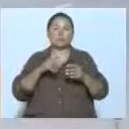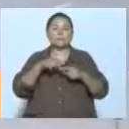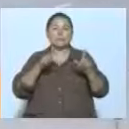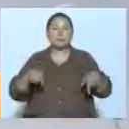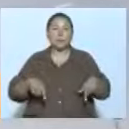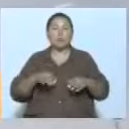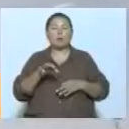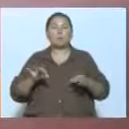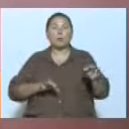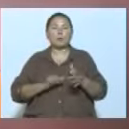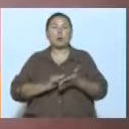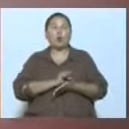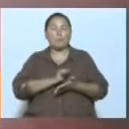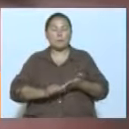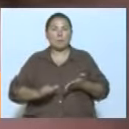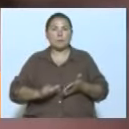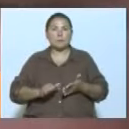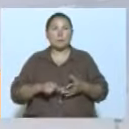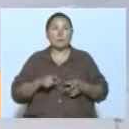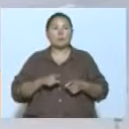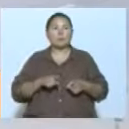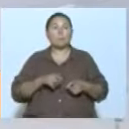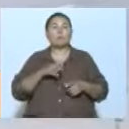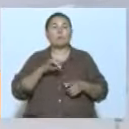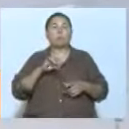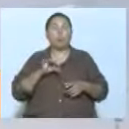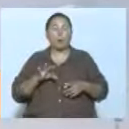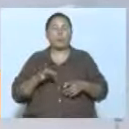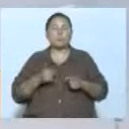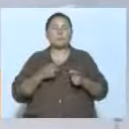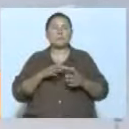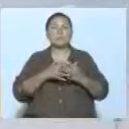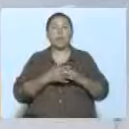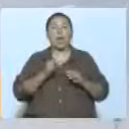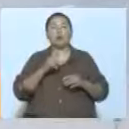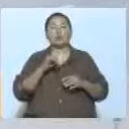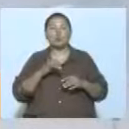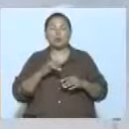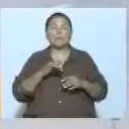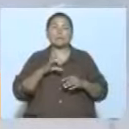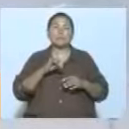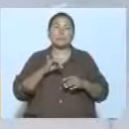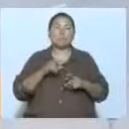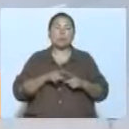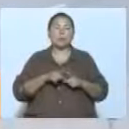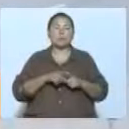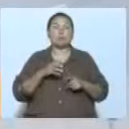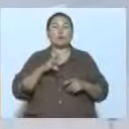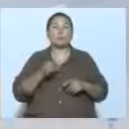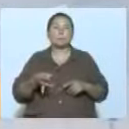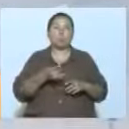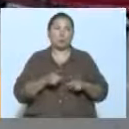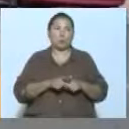и проектно-сметная документация. В него свозят ТБО из Ахтау, сел Акшукур и Саин-Шапагатов, а также из Муналинского